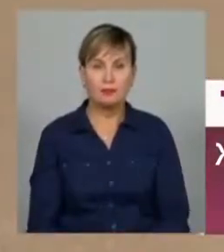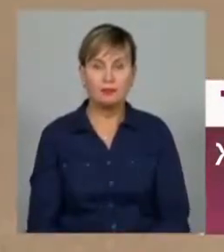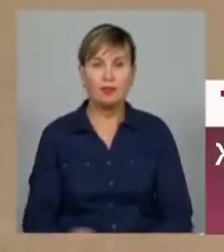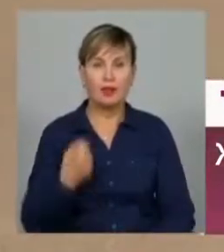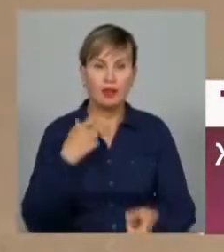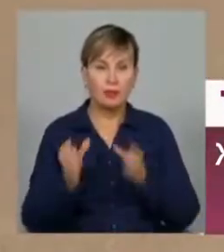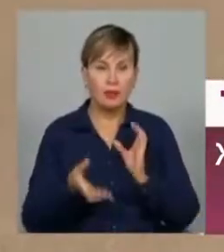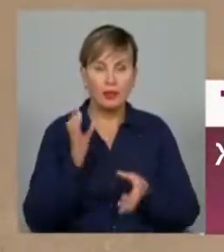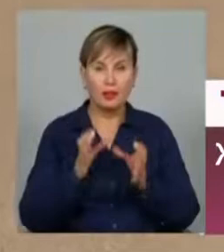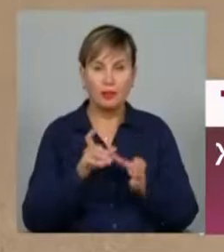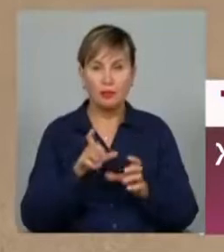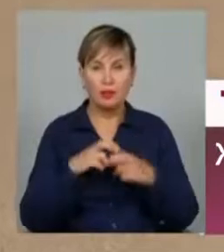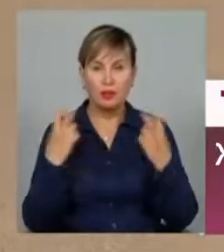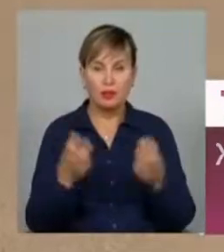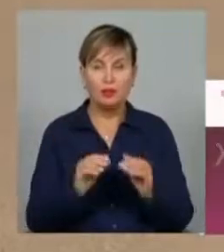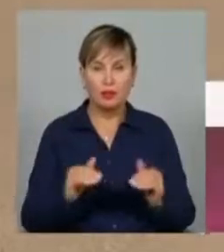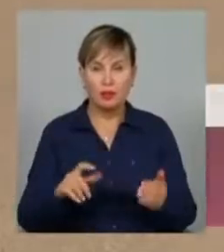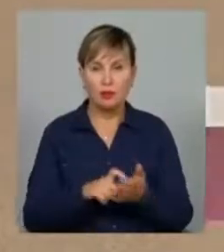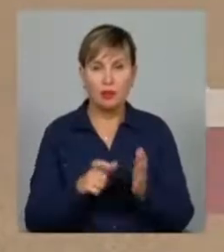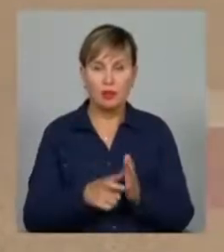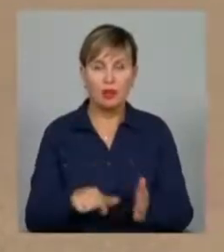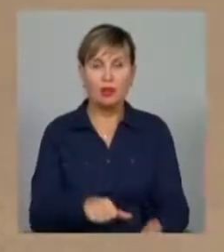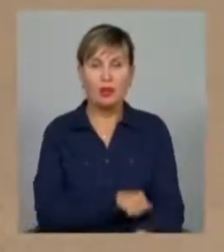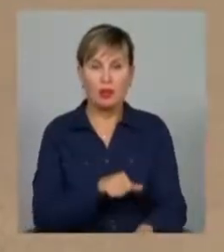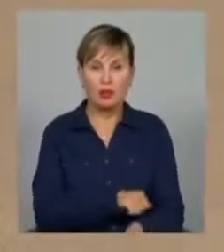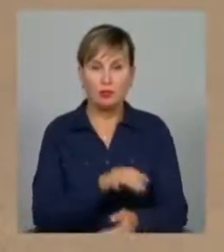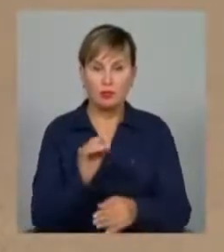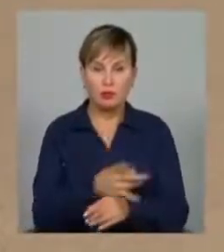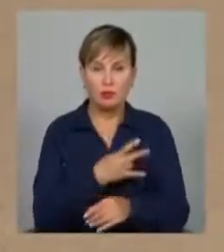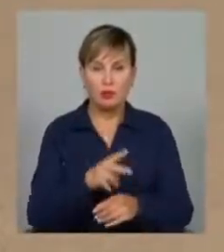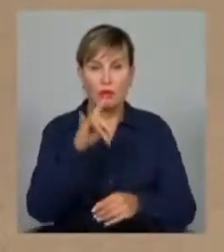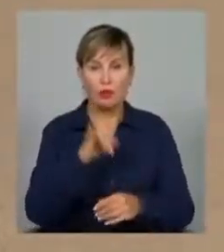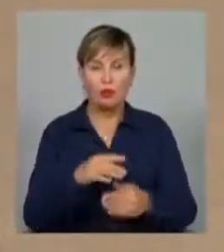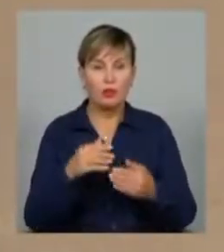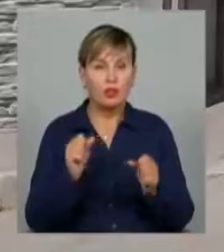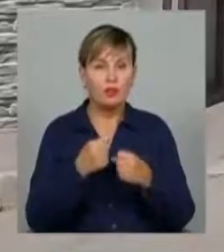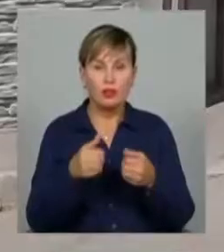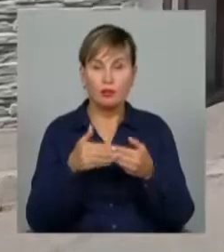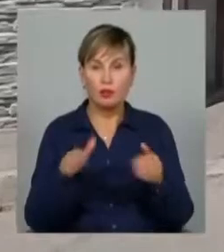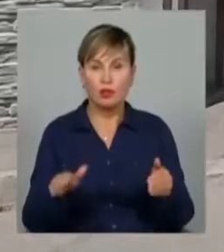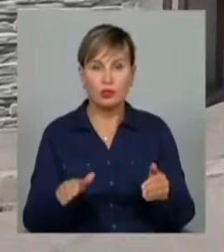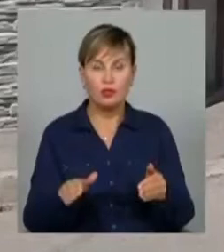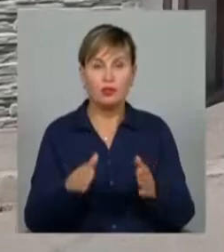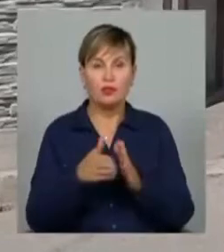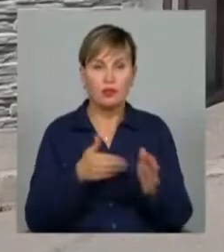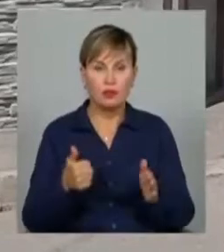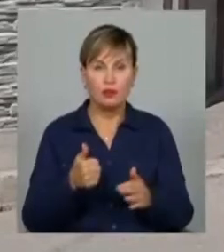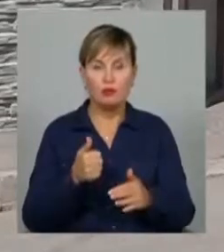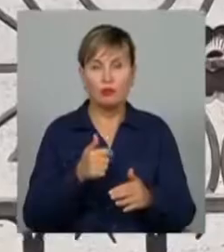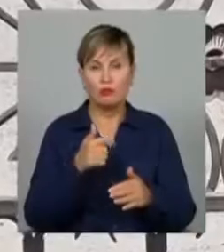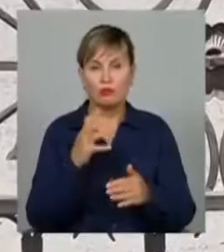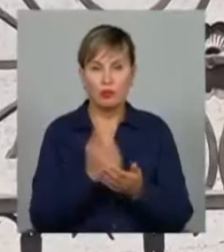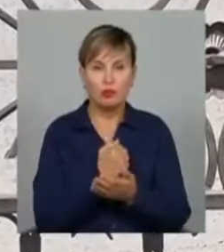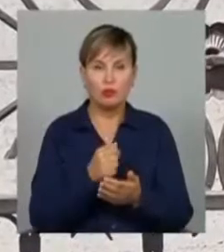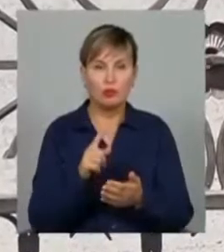Распивали спиртные напитки на детских площадках, наркоманы всю ночь. Вы знаете, окна невозможно открыть было. Вызывает немало сомнений, как